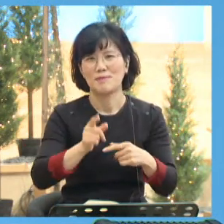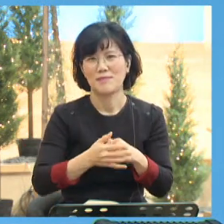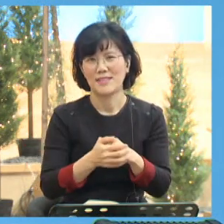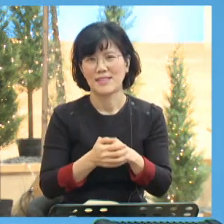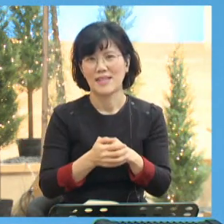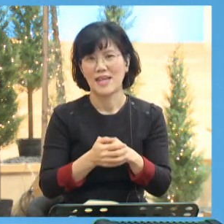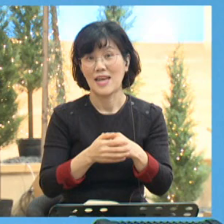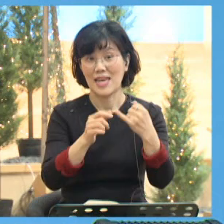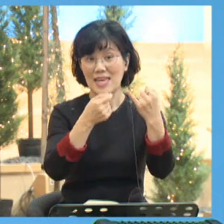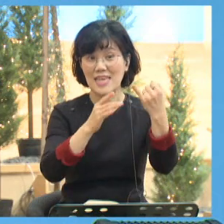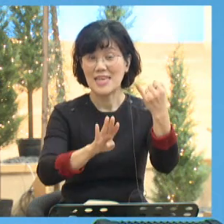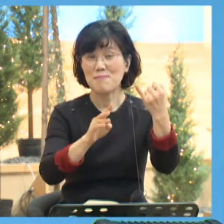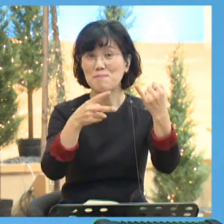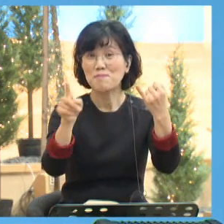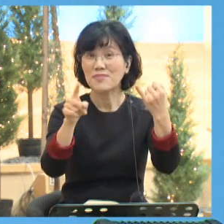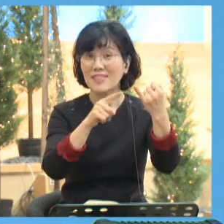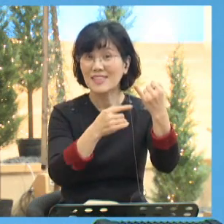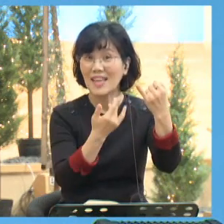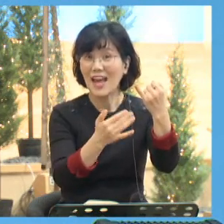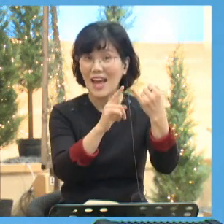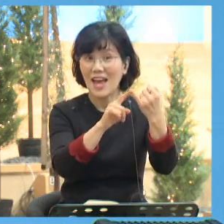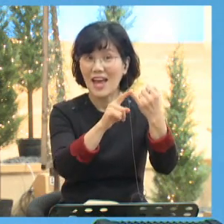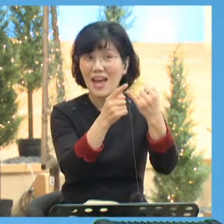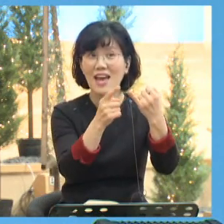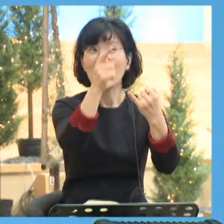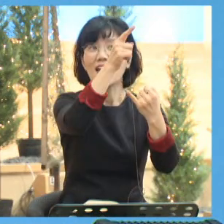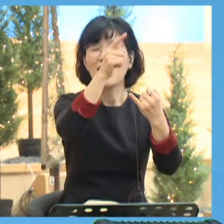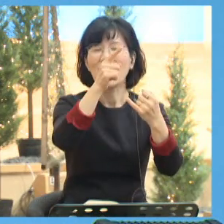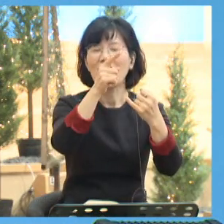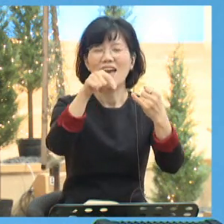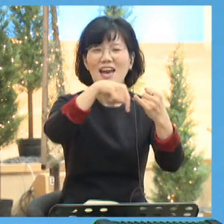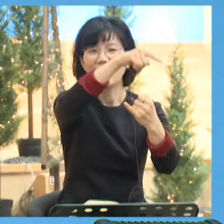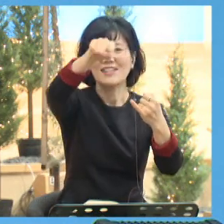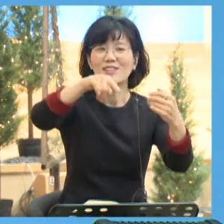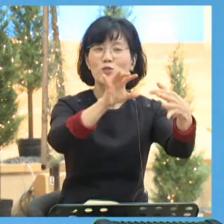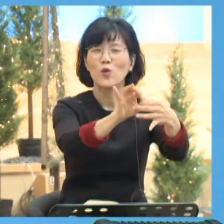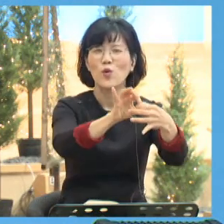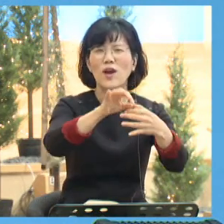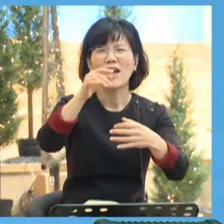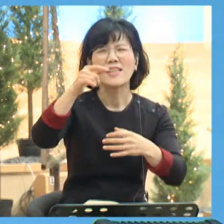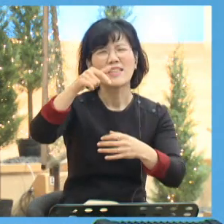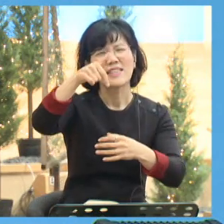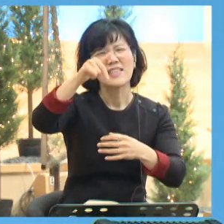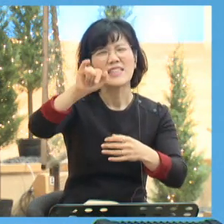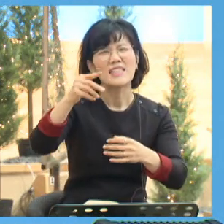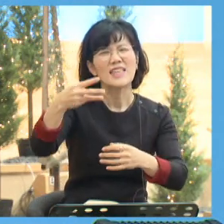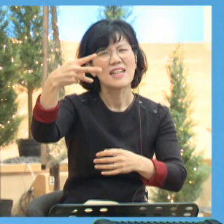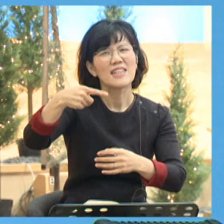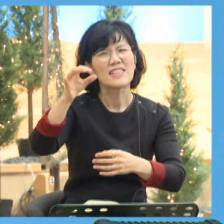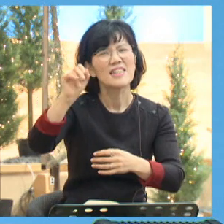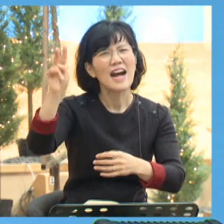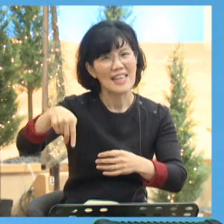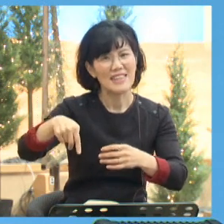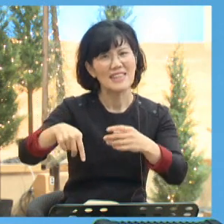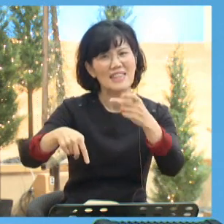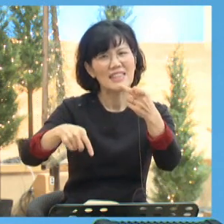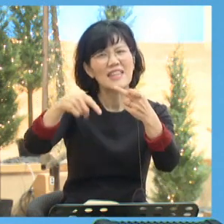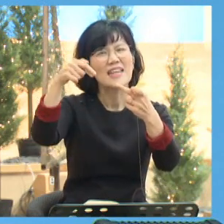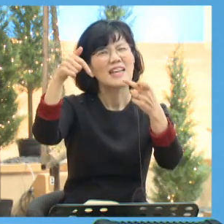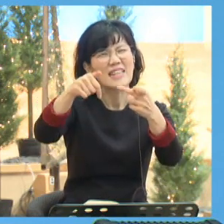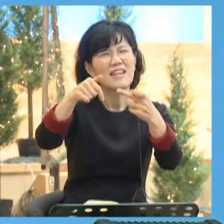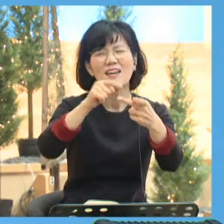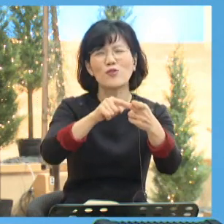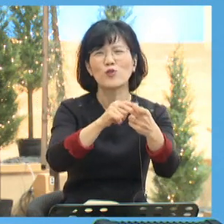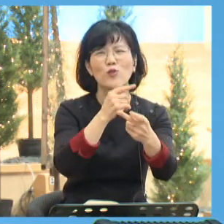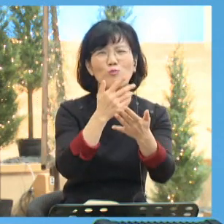또 입다가 속해 있었던 길라드 길라 또 문제가 아니에요 지금 멀까 하고 싶냐 하면 문화 시를